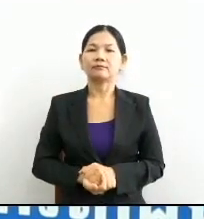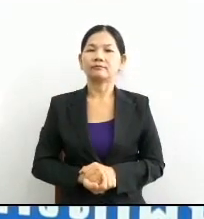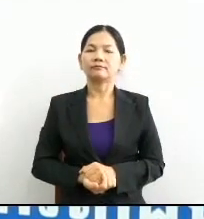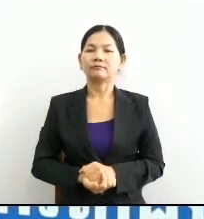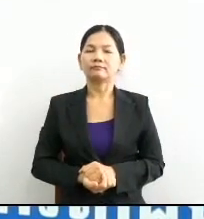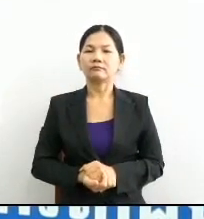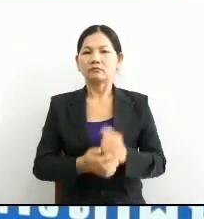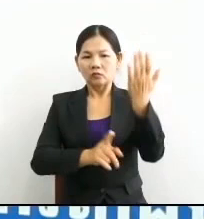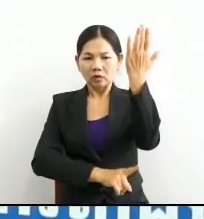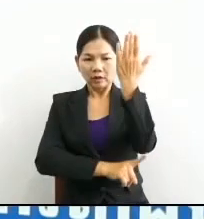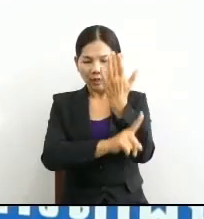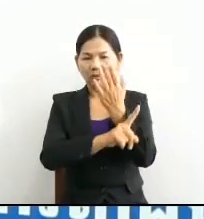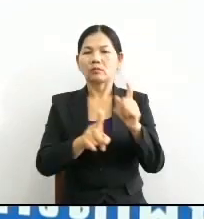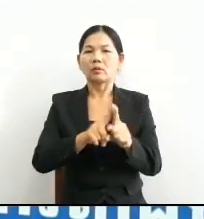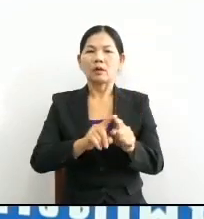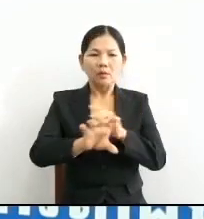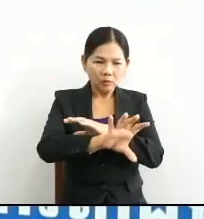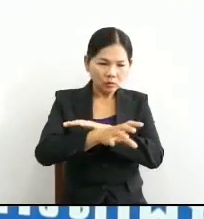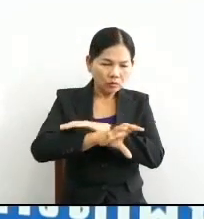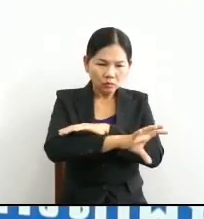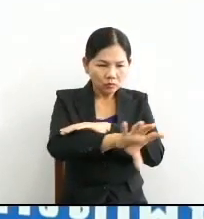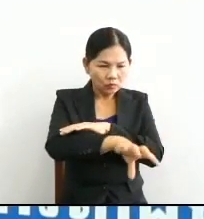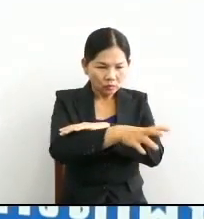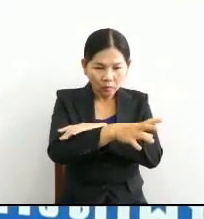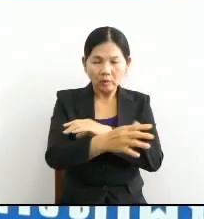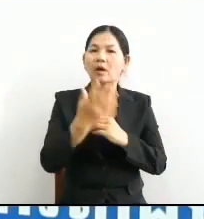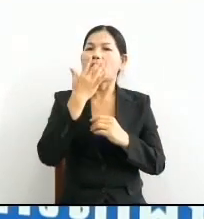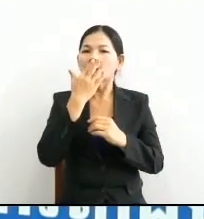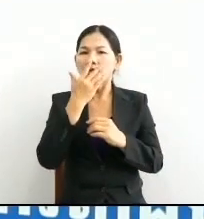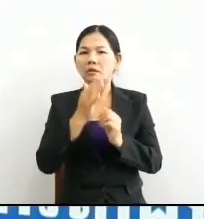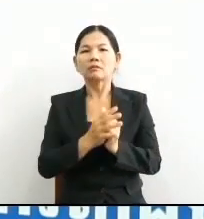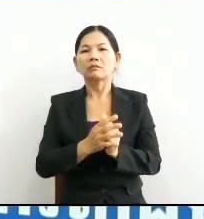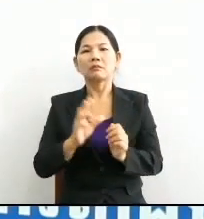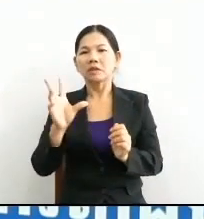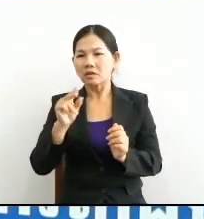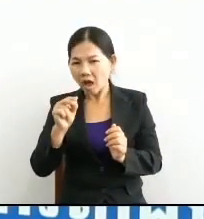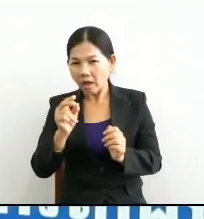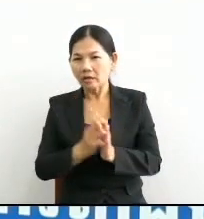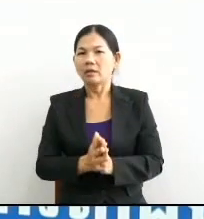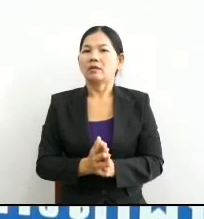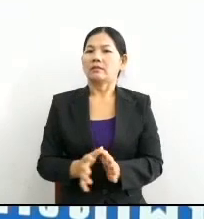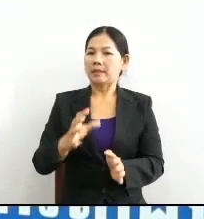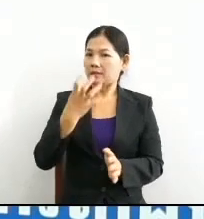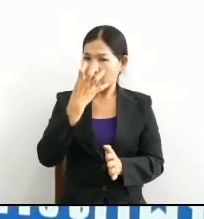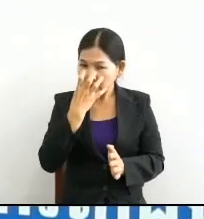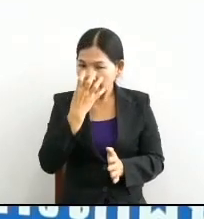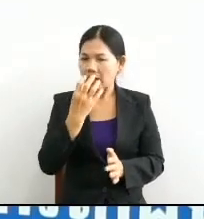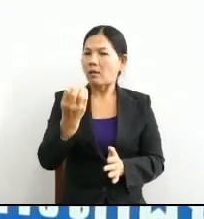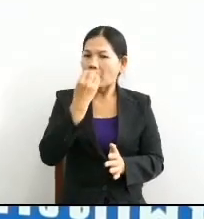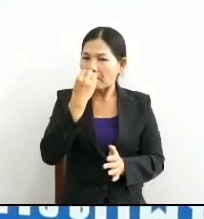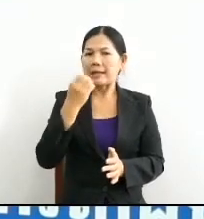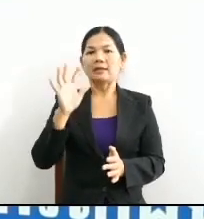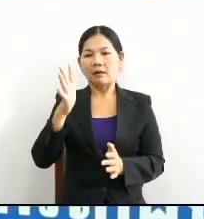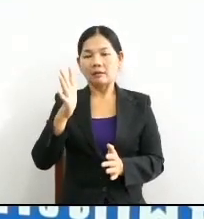biết cái đam chơi mình chẳng đáy bởi xin chị con ở sài tật tại đam chơi nó mạch đáy chị cài là con chậm bà con đã đòi bài vì à đòi tật vì à